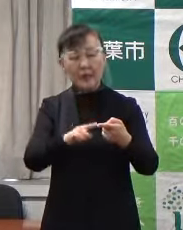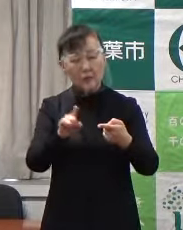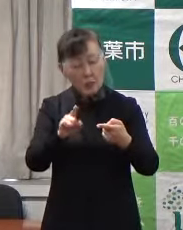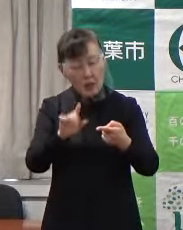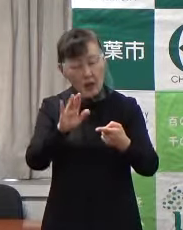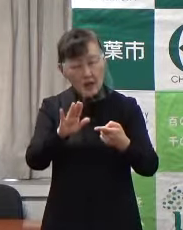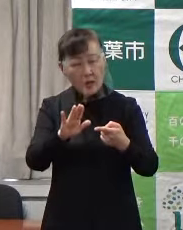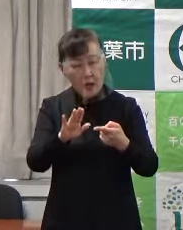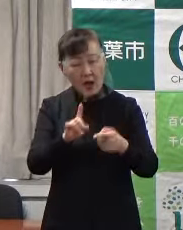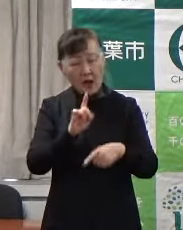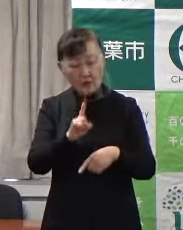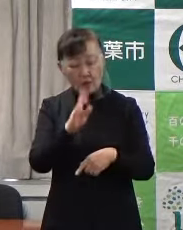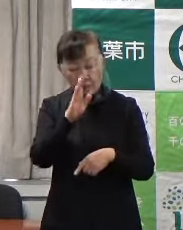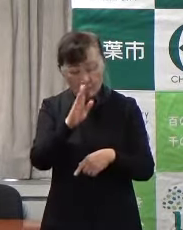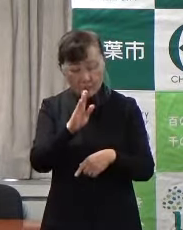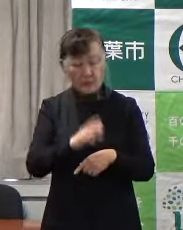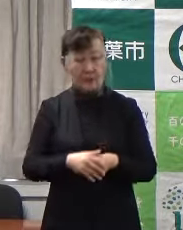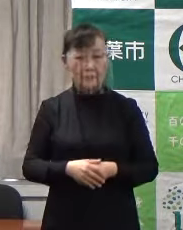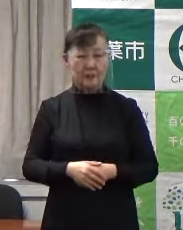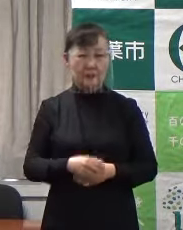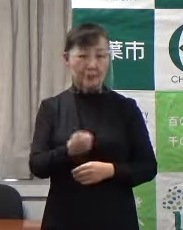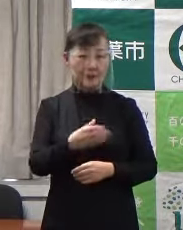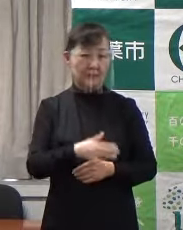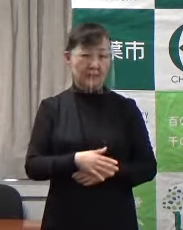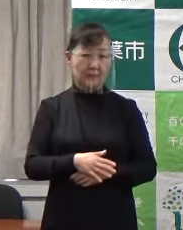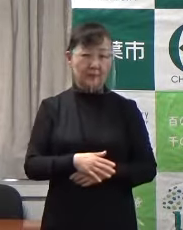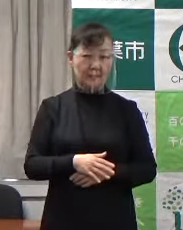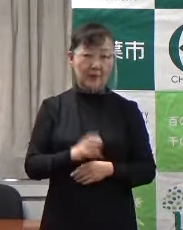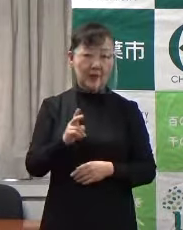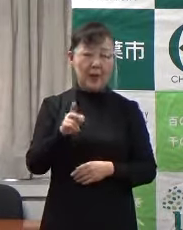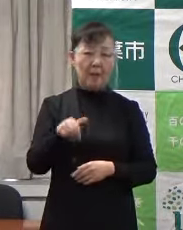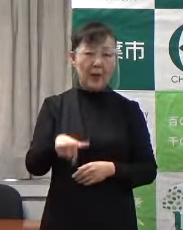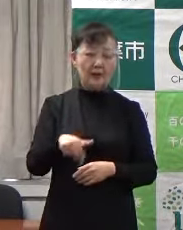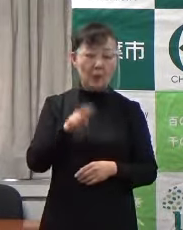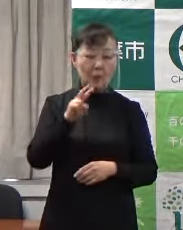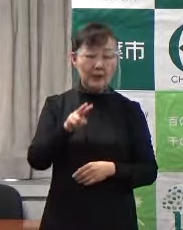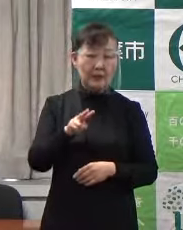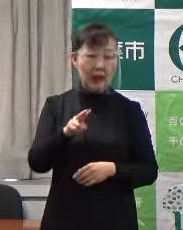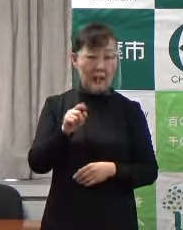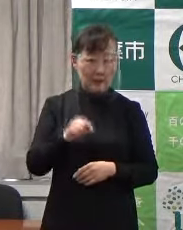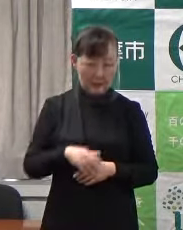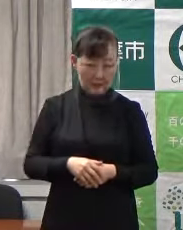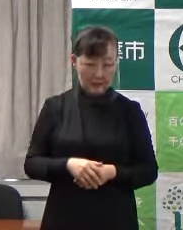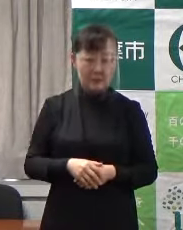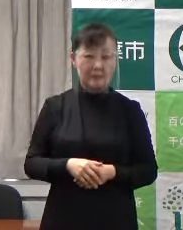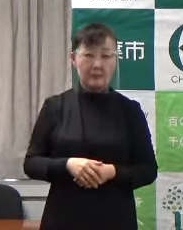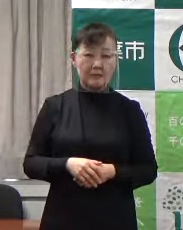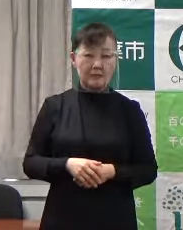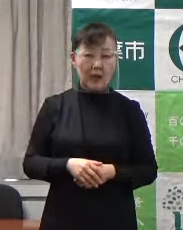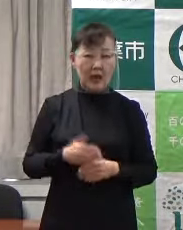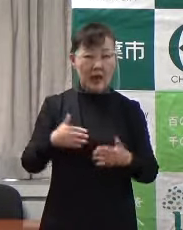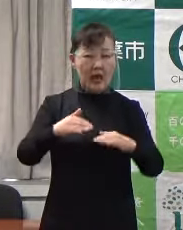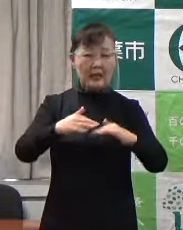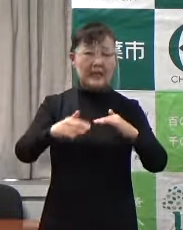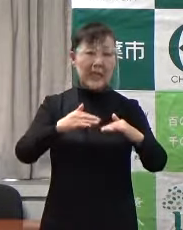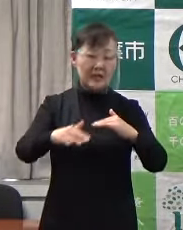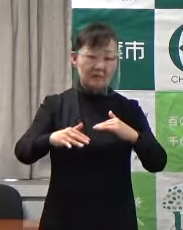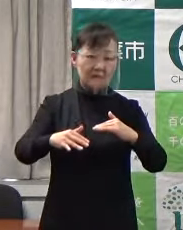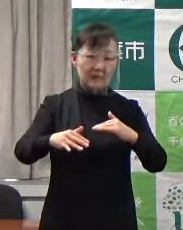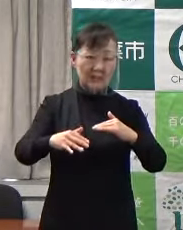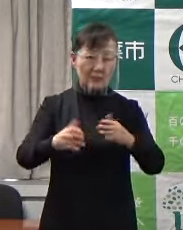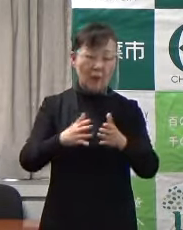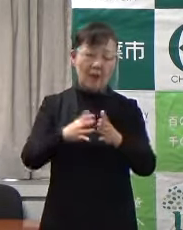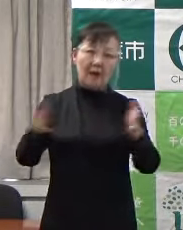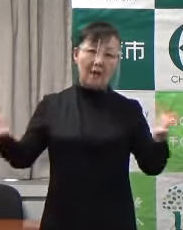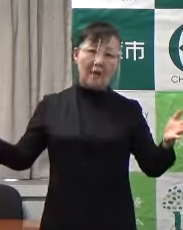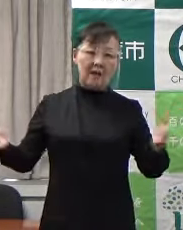あればお願いします。 パースを見た感想ですけれども、非常にデザイン的にもですね、開放